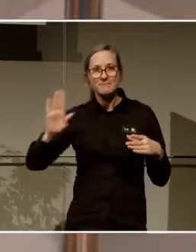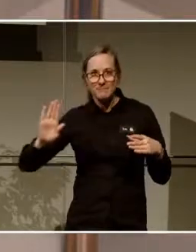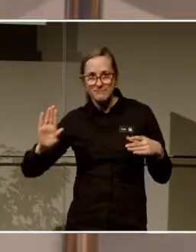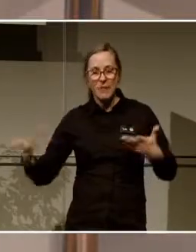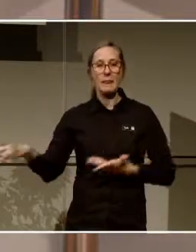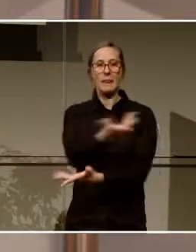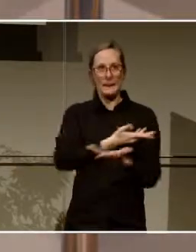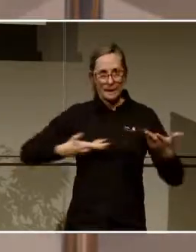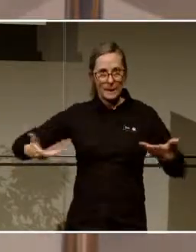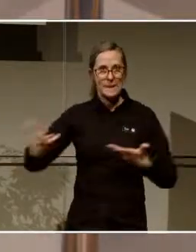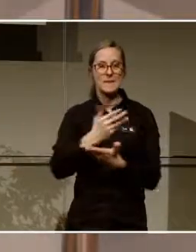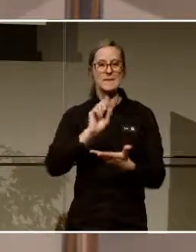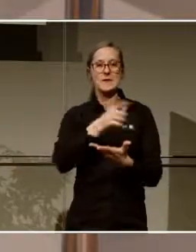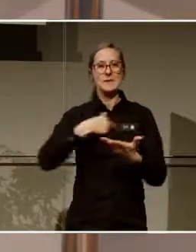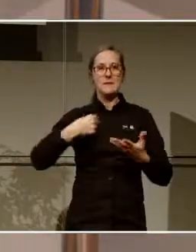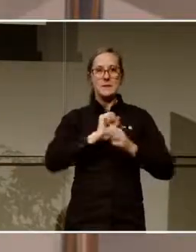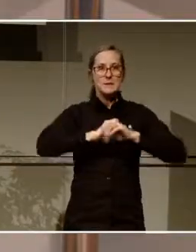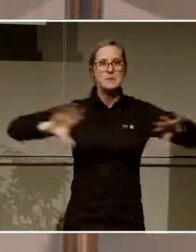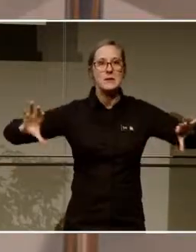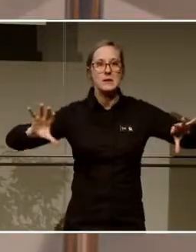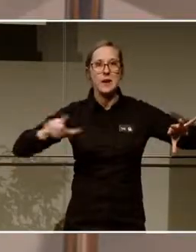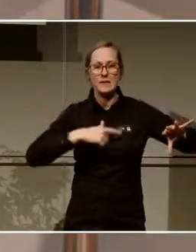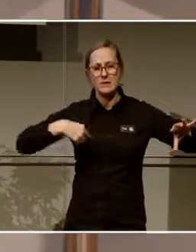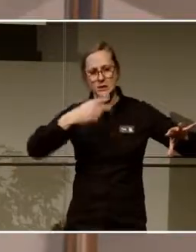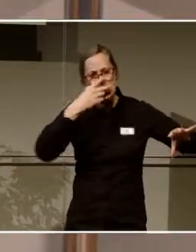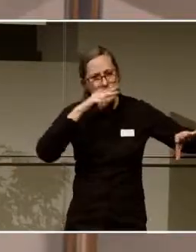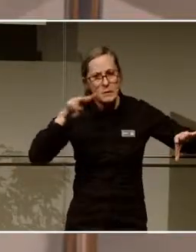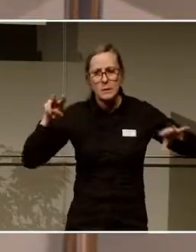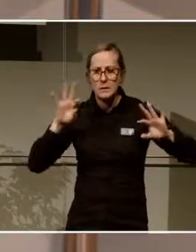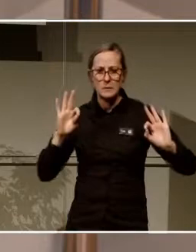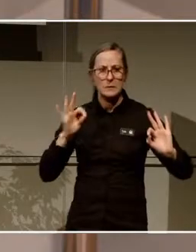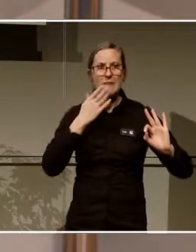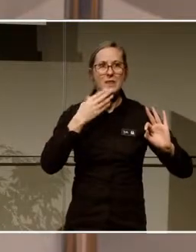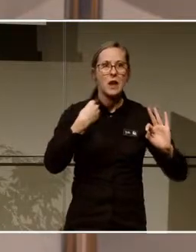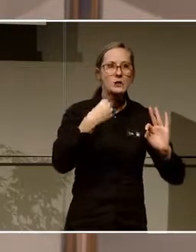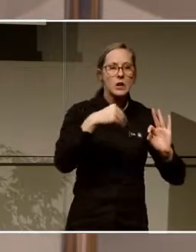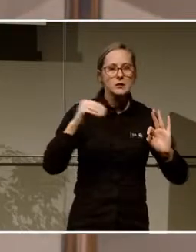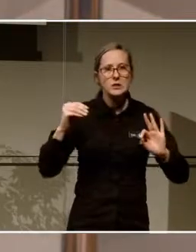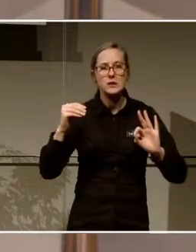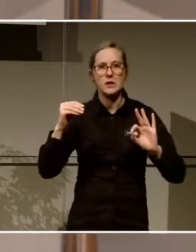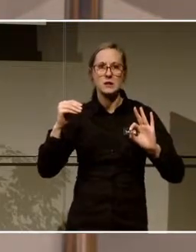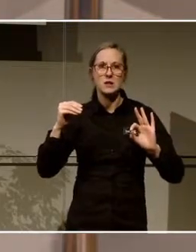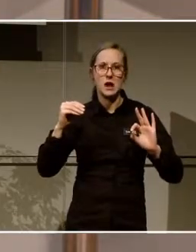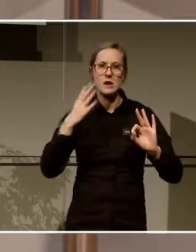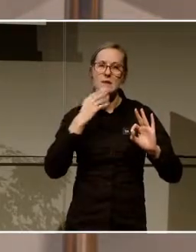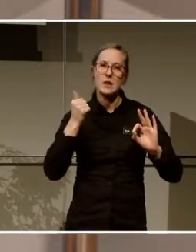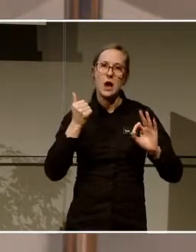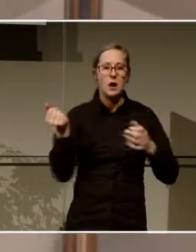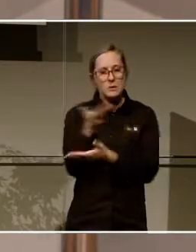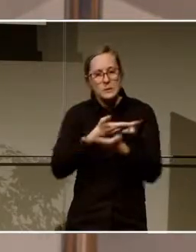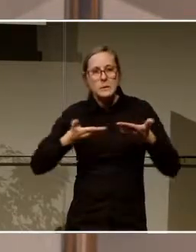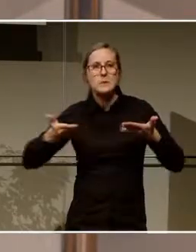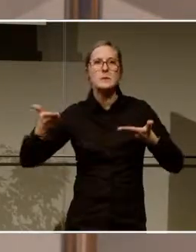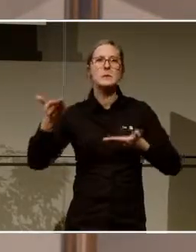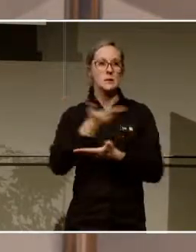Vi kan sprida vidare. Vi kan se vad finns det för satsningar. Vad finns det för synergieffekter? Så samverkansledningen är ju